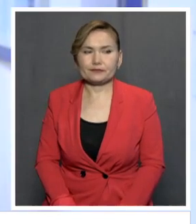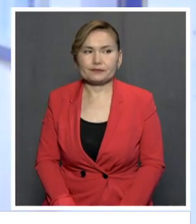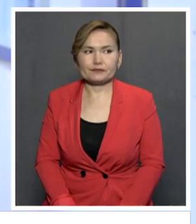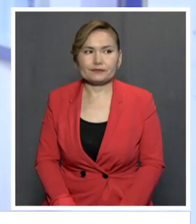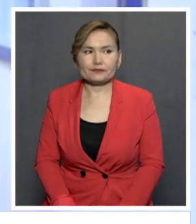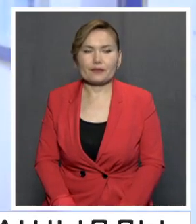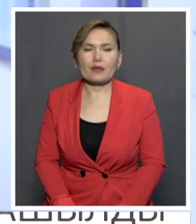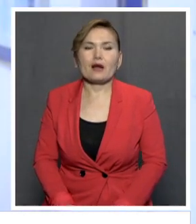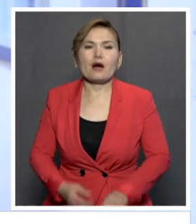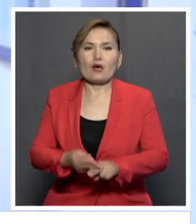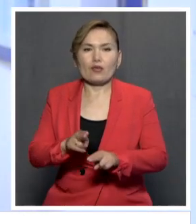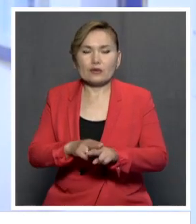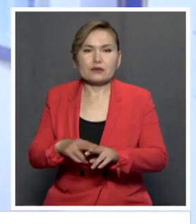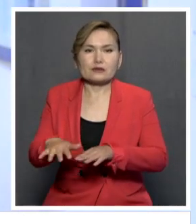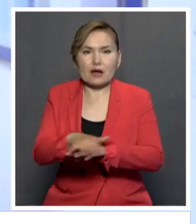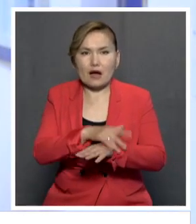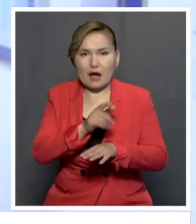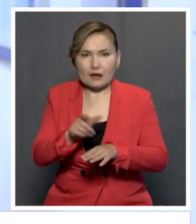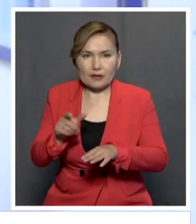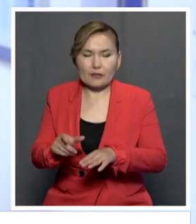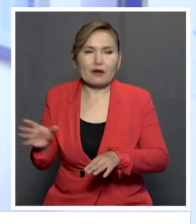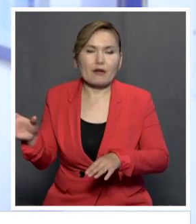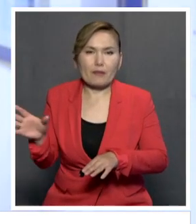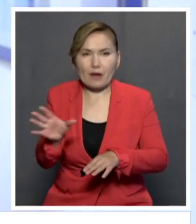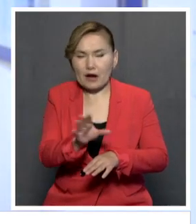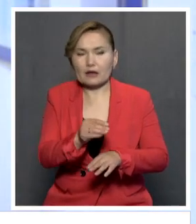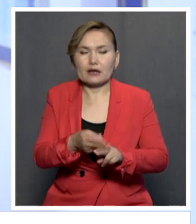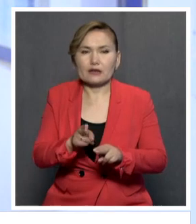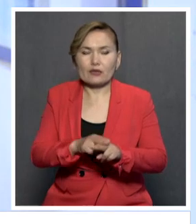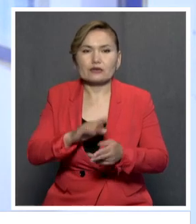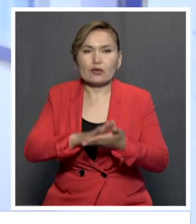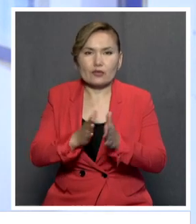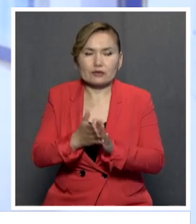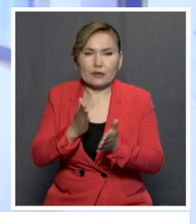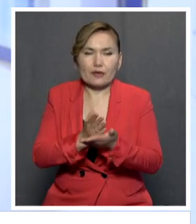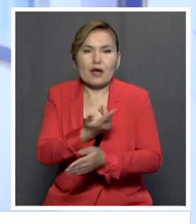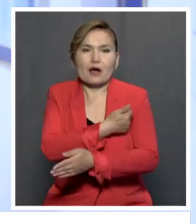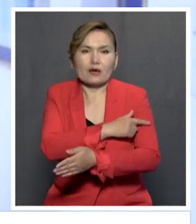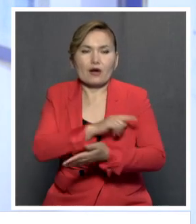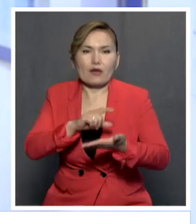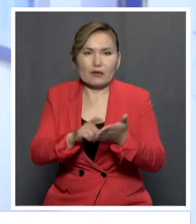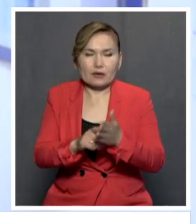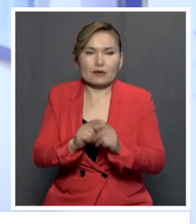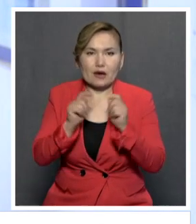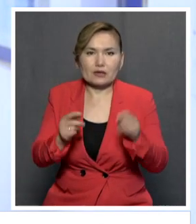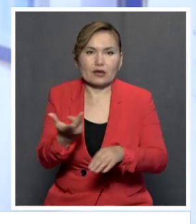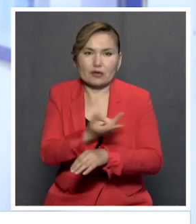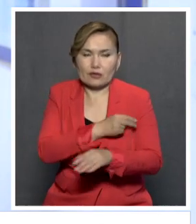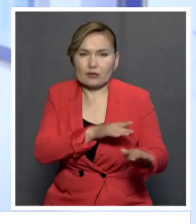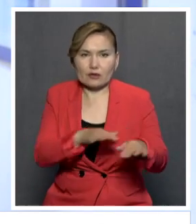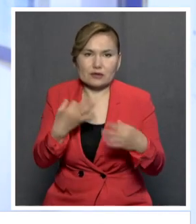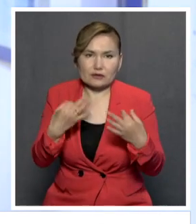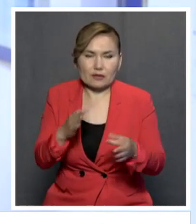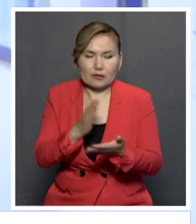Енді келушілерге де барлық жағдай жасалынған, осы медпункт бар осы жерде, соның ішінен біз осындай орталығын ашып отырмыз, екпе жұмыстарын жүргізудің. Келем